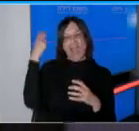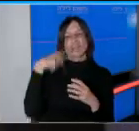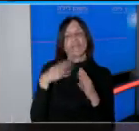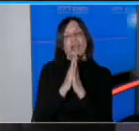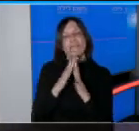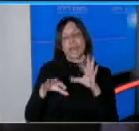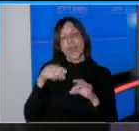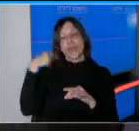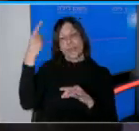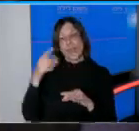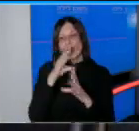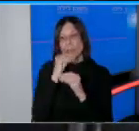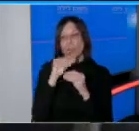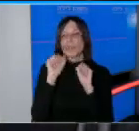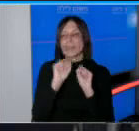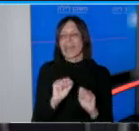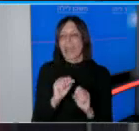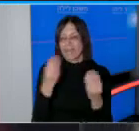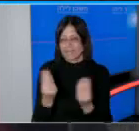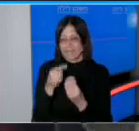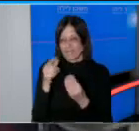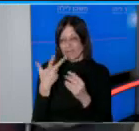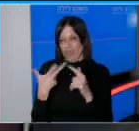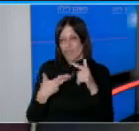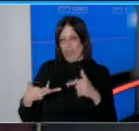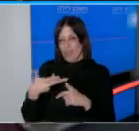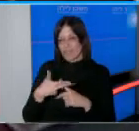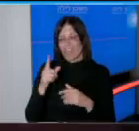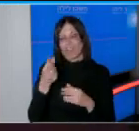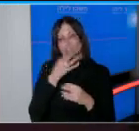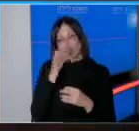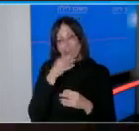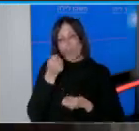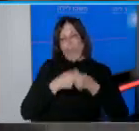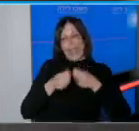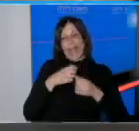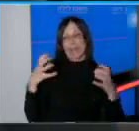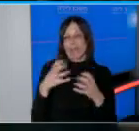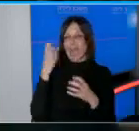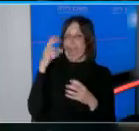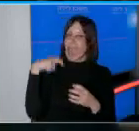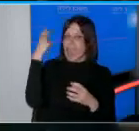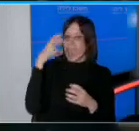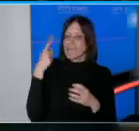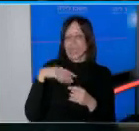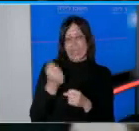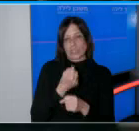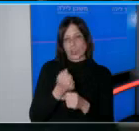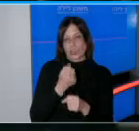על תמיכה במוקדים האלה ושיפור הכלכלה בחברה הערבית ומקורות